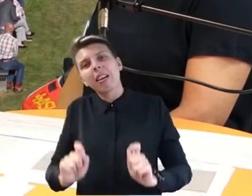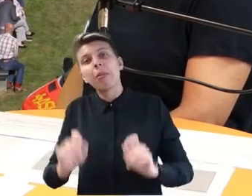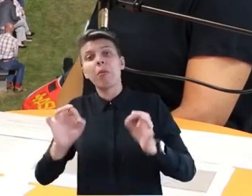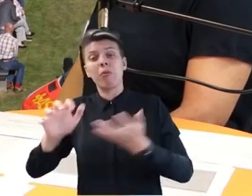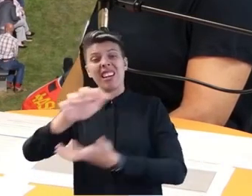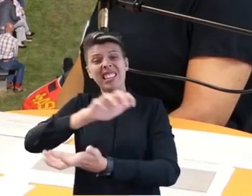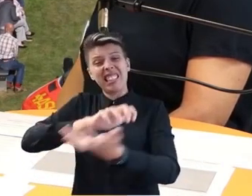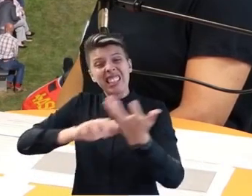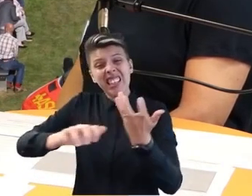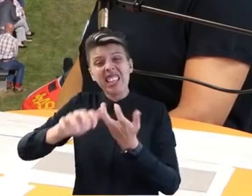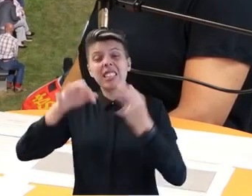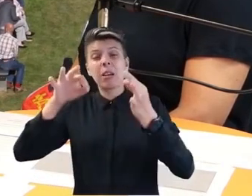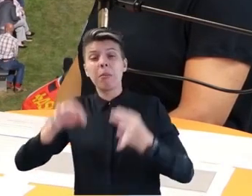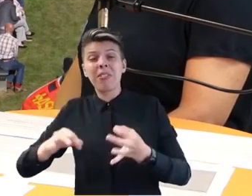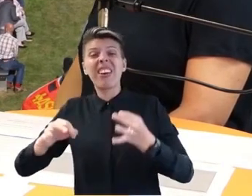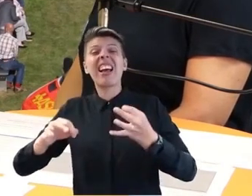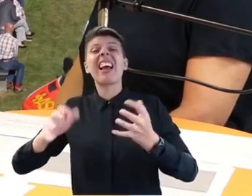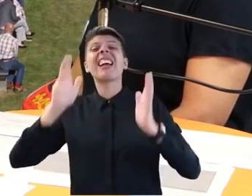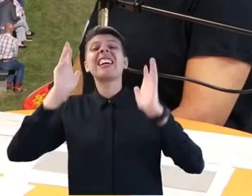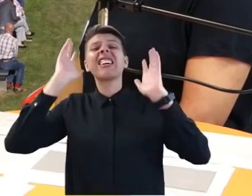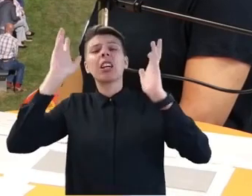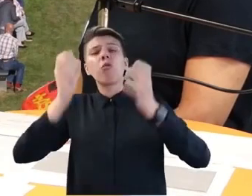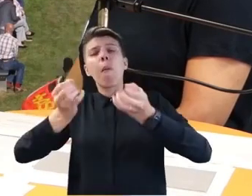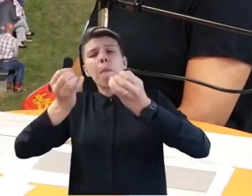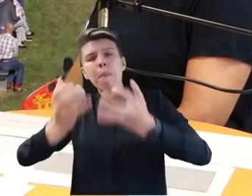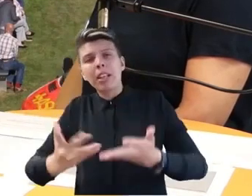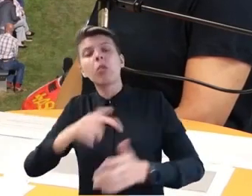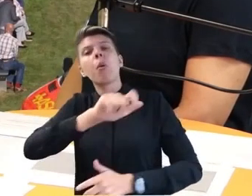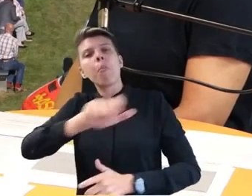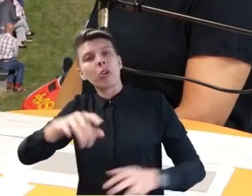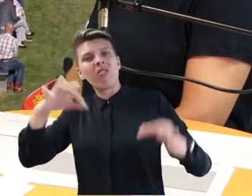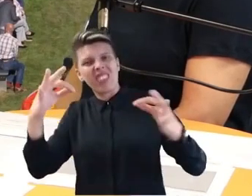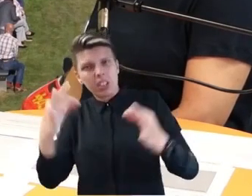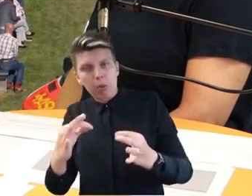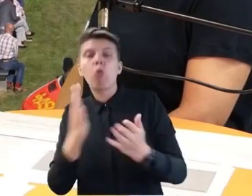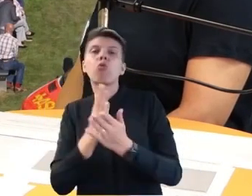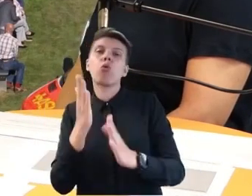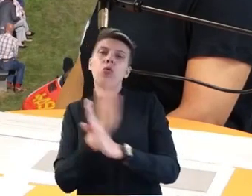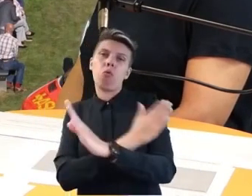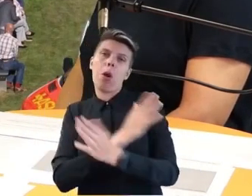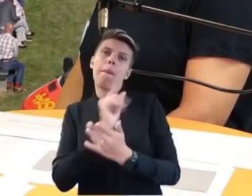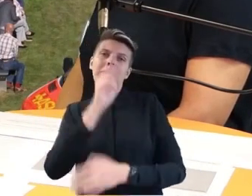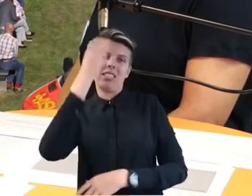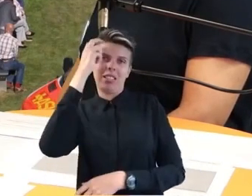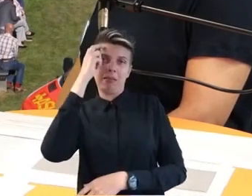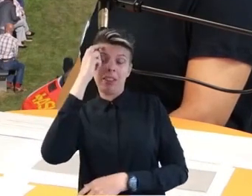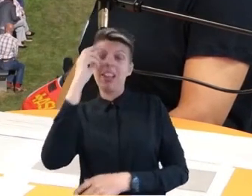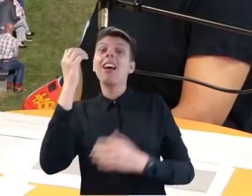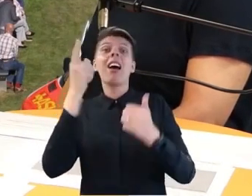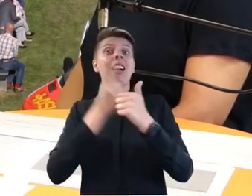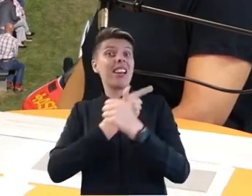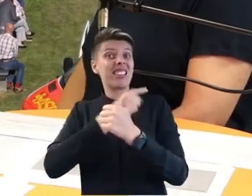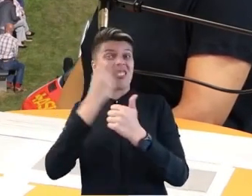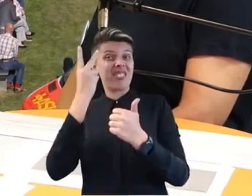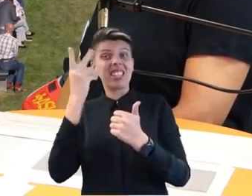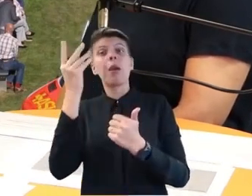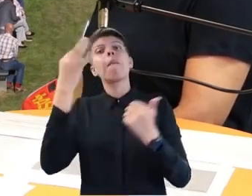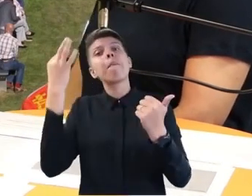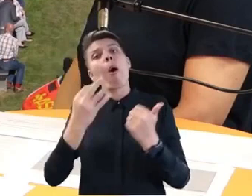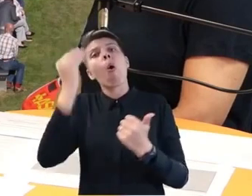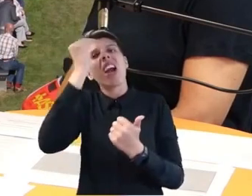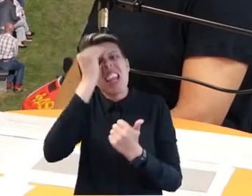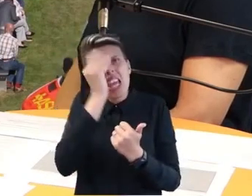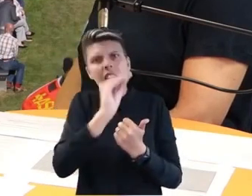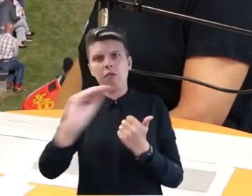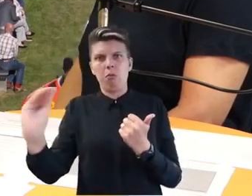krisen oder katastrophenlagen und ein ganz wichtiger punkt ist natürlich immer die information also wenn irgendwo was